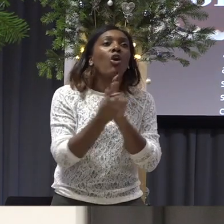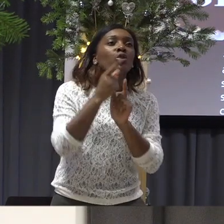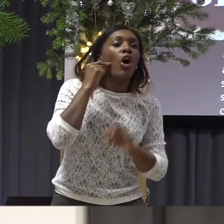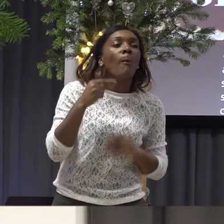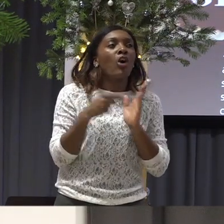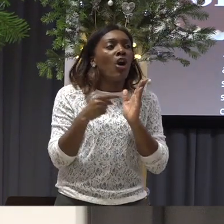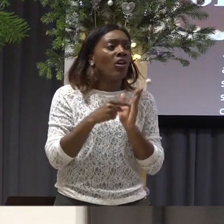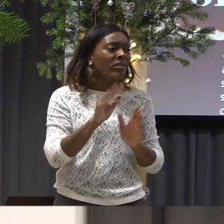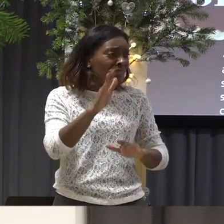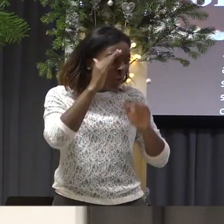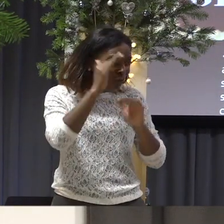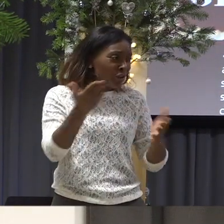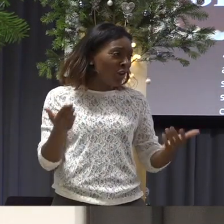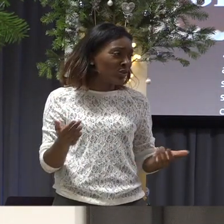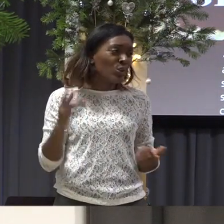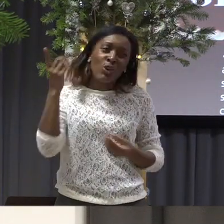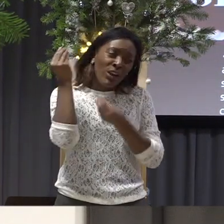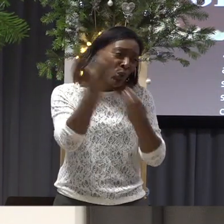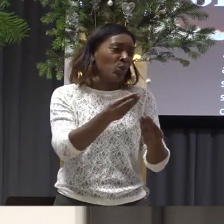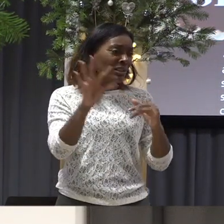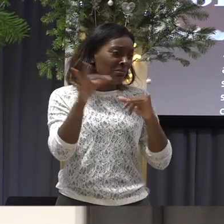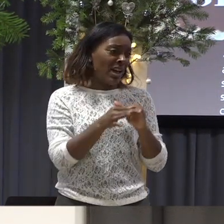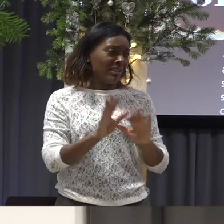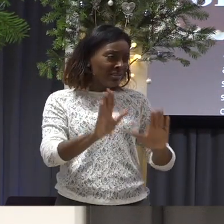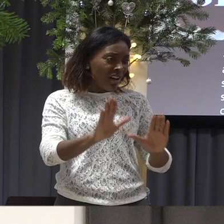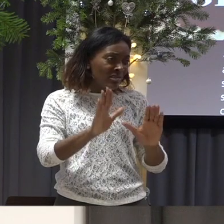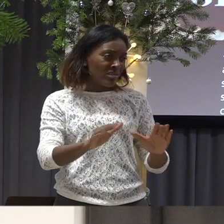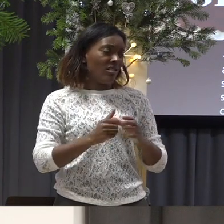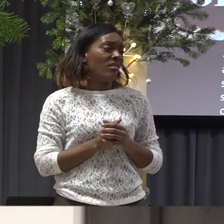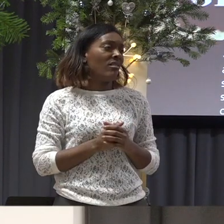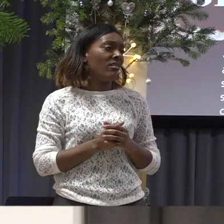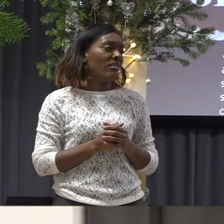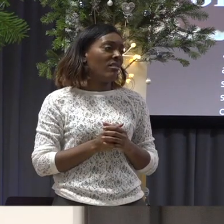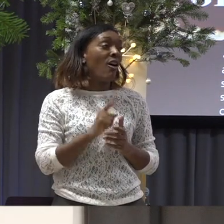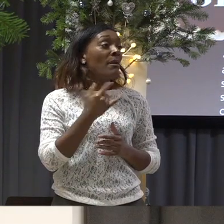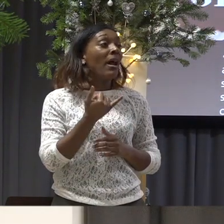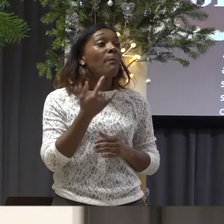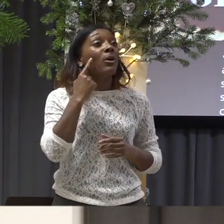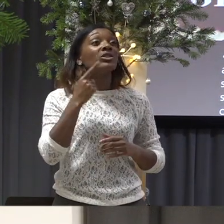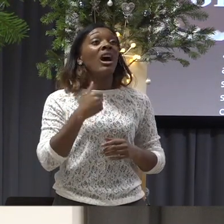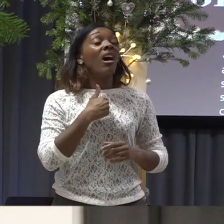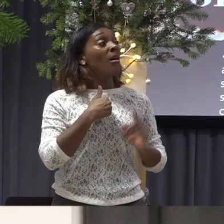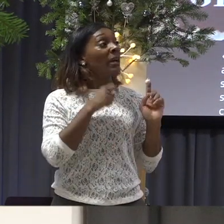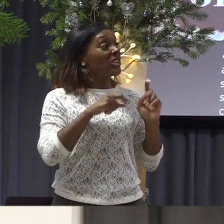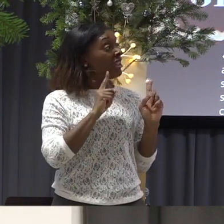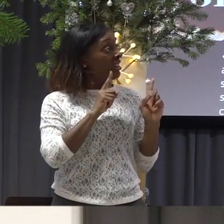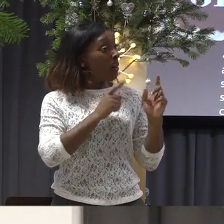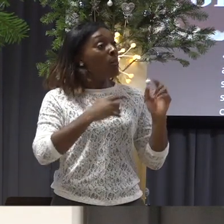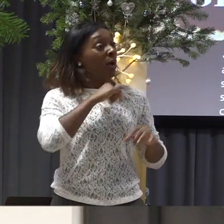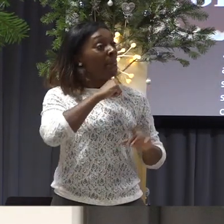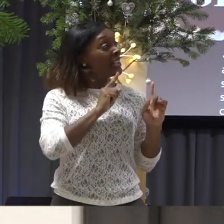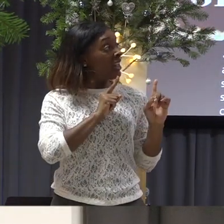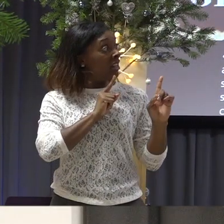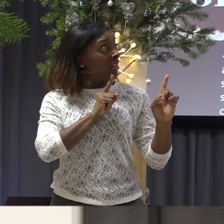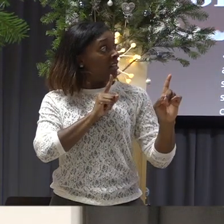Seigneur, parce que le Seigneur connaît toutes choses. La force n'est pas aux agiles. La course n'est pas aux agiles. Ils courent, ils sont plus rapides, mais